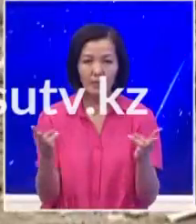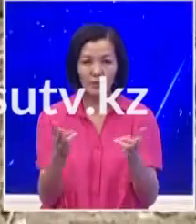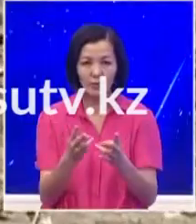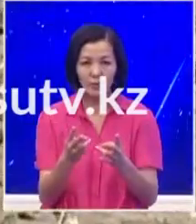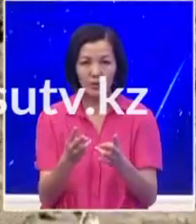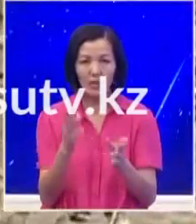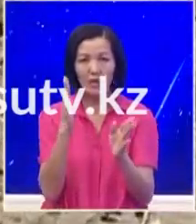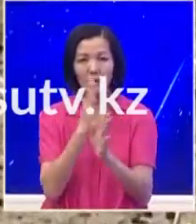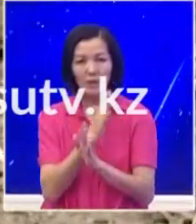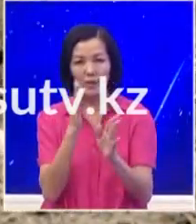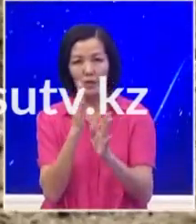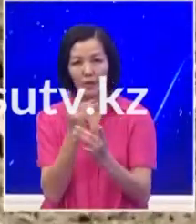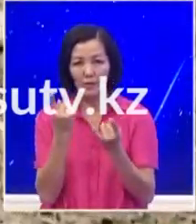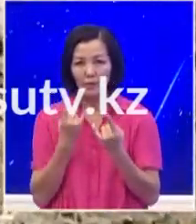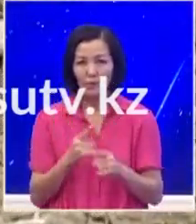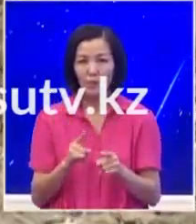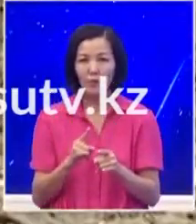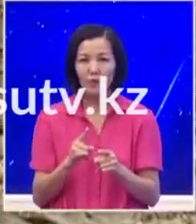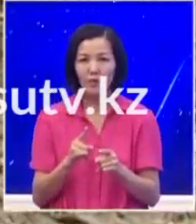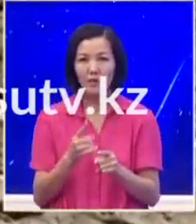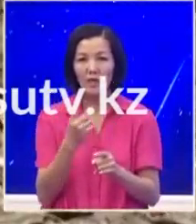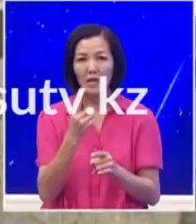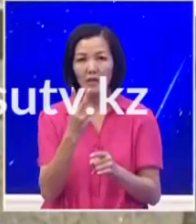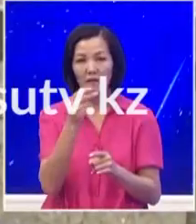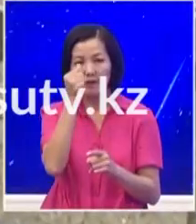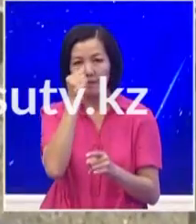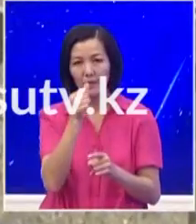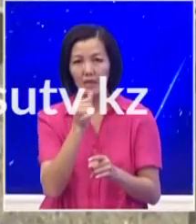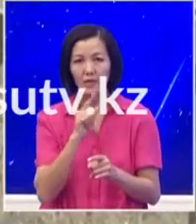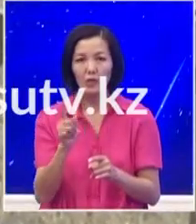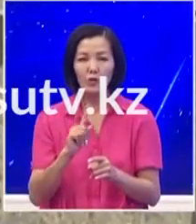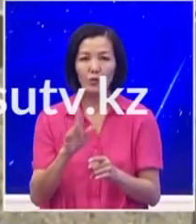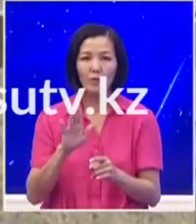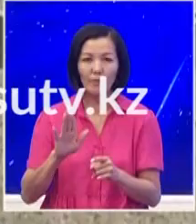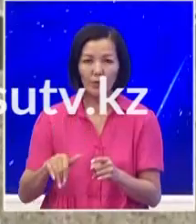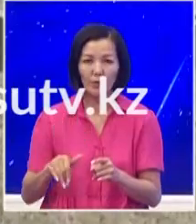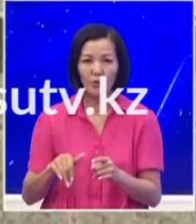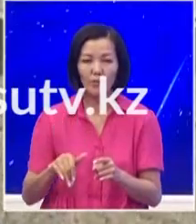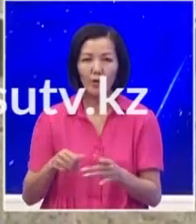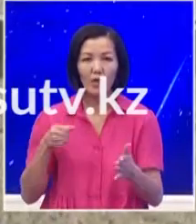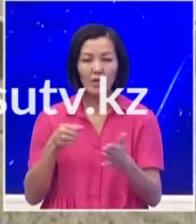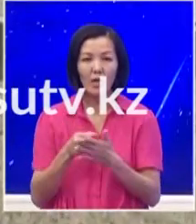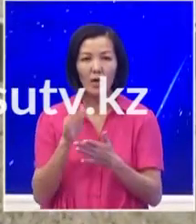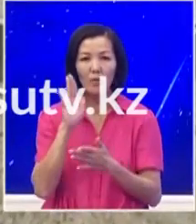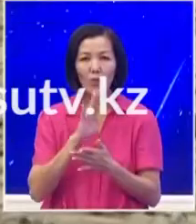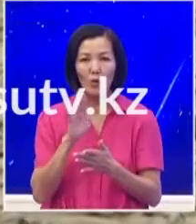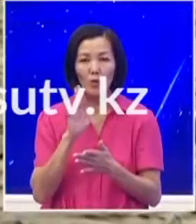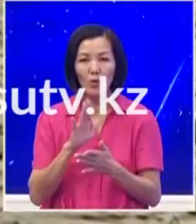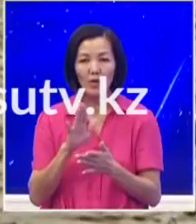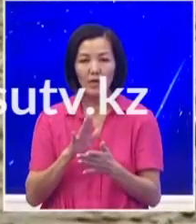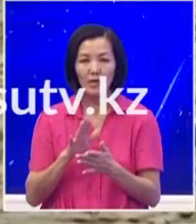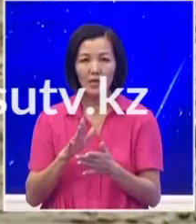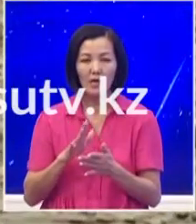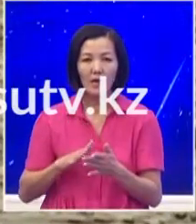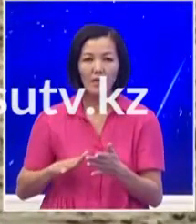В природном инкубаторе будущие черепашки проведут 1-2 месяца, чтобы затем вылупиться и добраться до моря. К сокращению